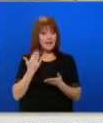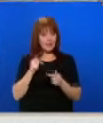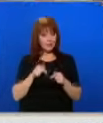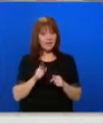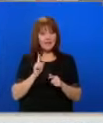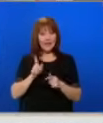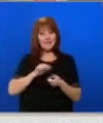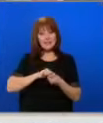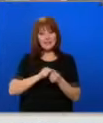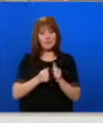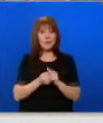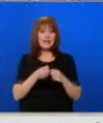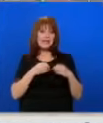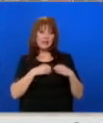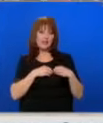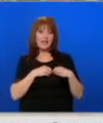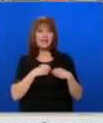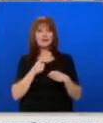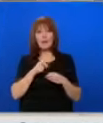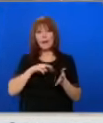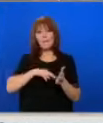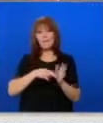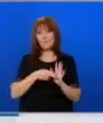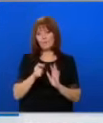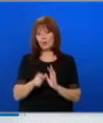да се преборят за доверието на политиците.